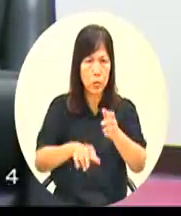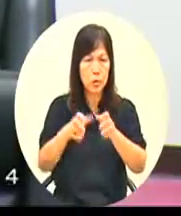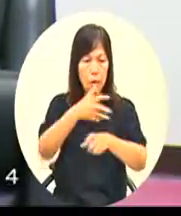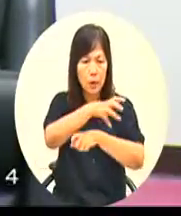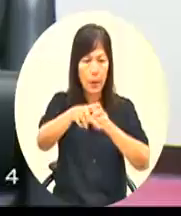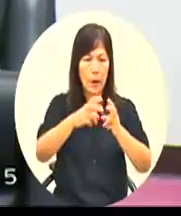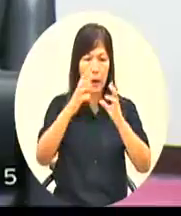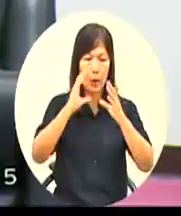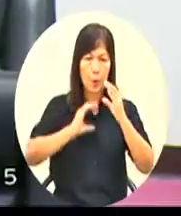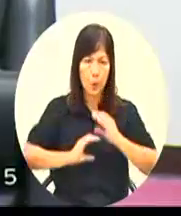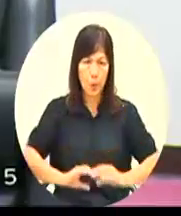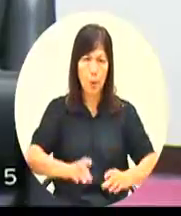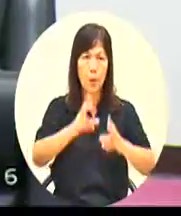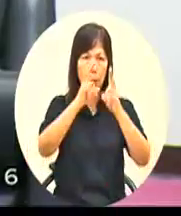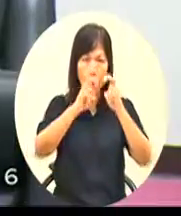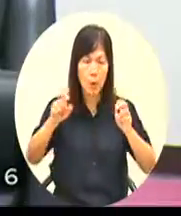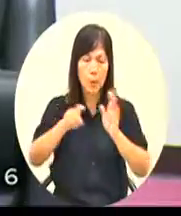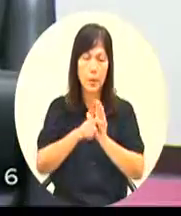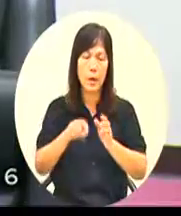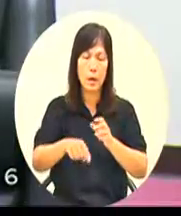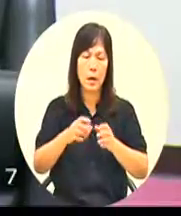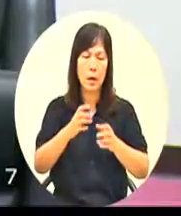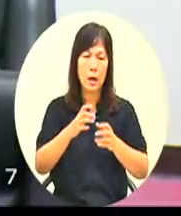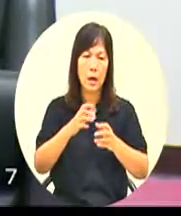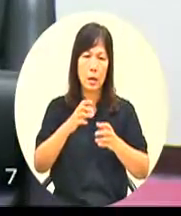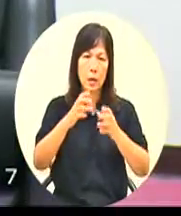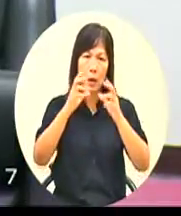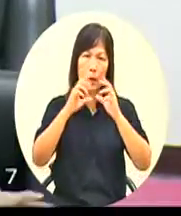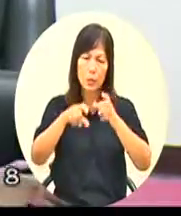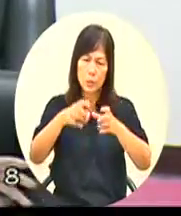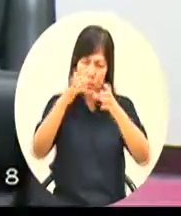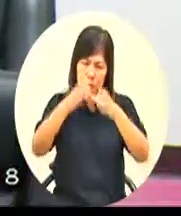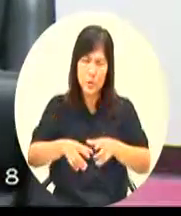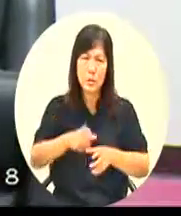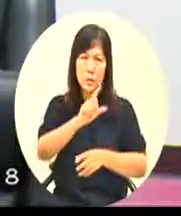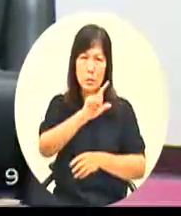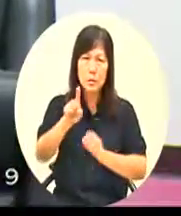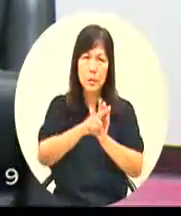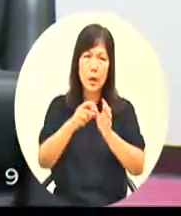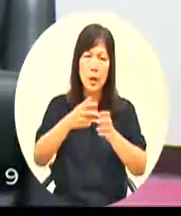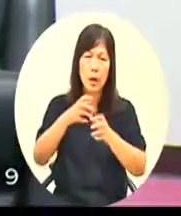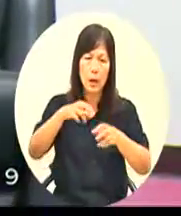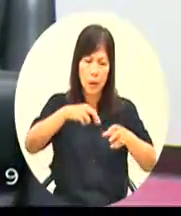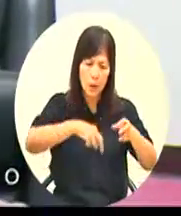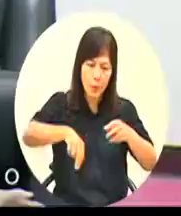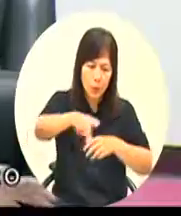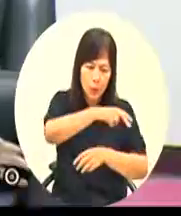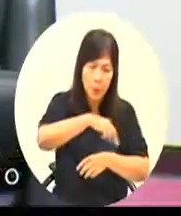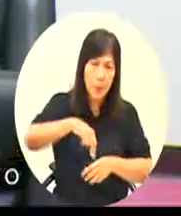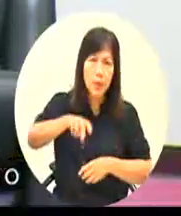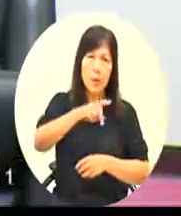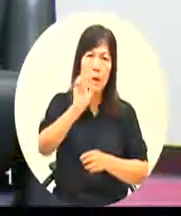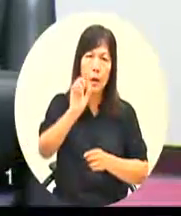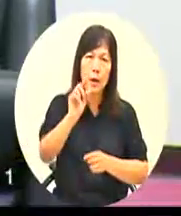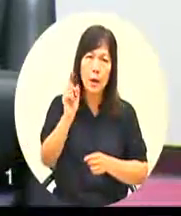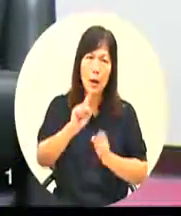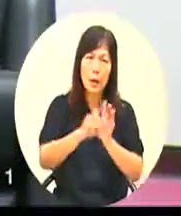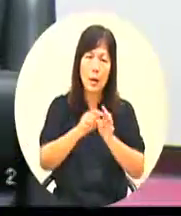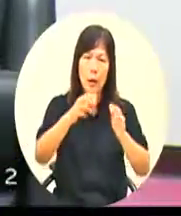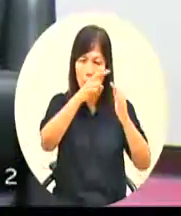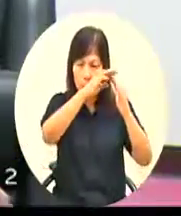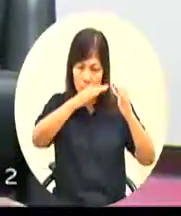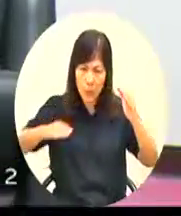庙。那现在我们的左营莲池潭周边的建设，那个环潭步道，还有一些那个斜坡